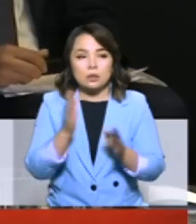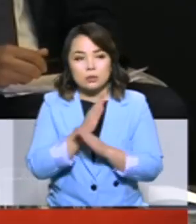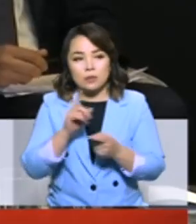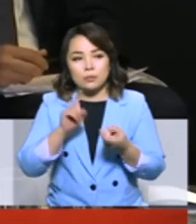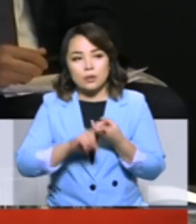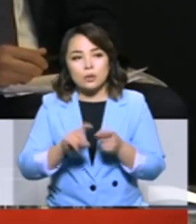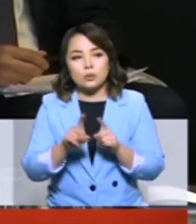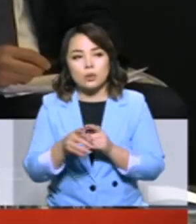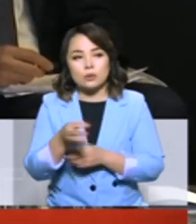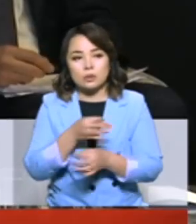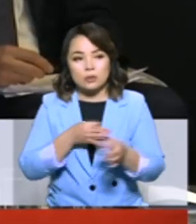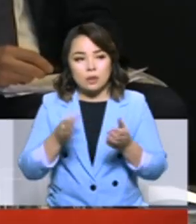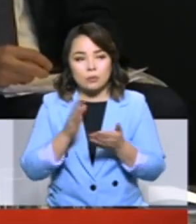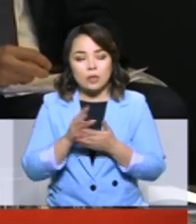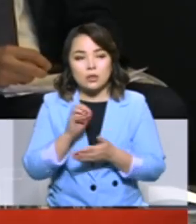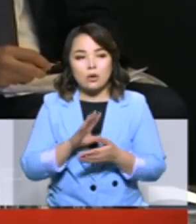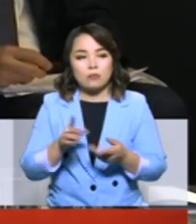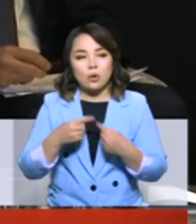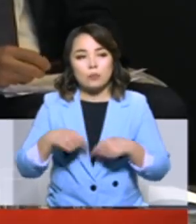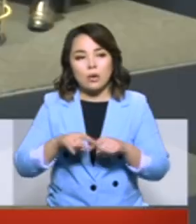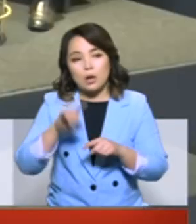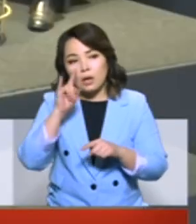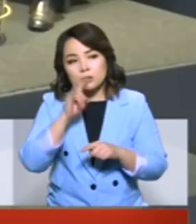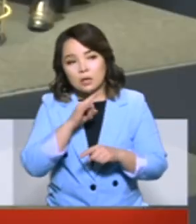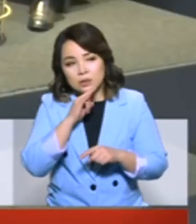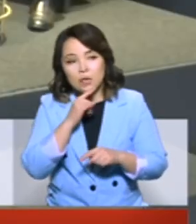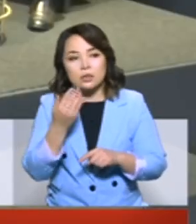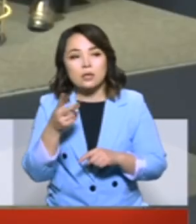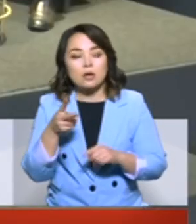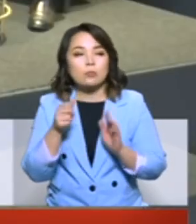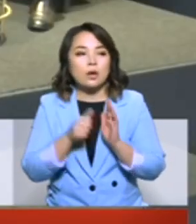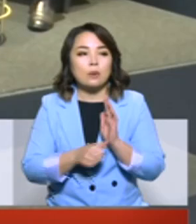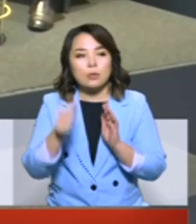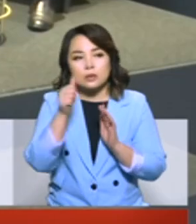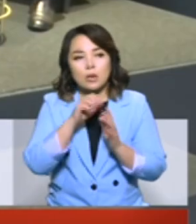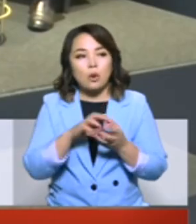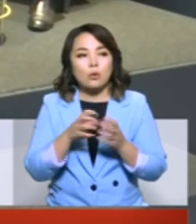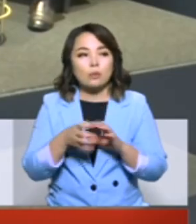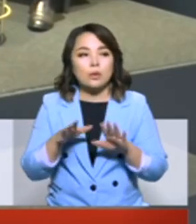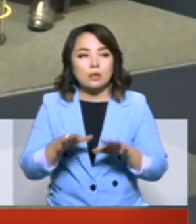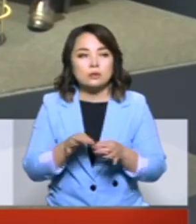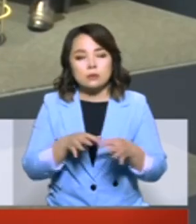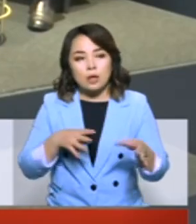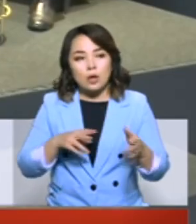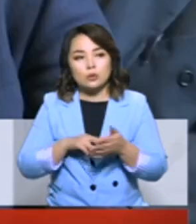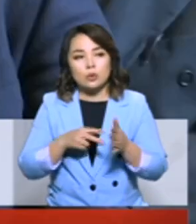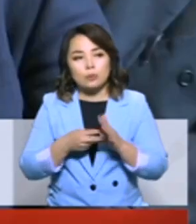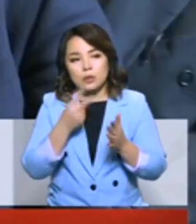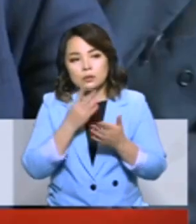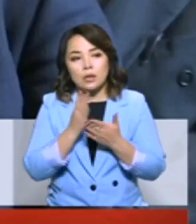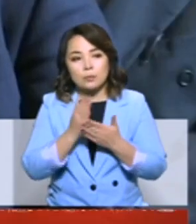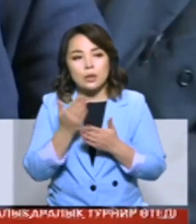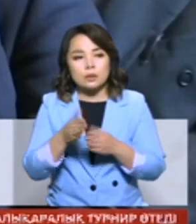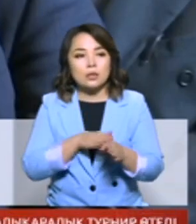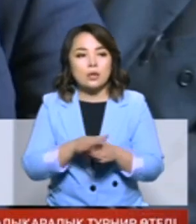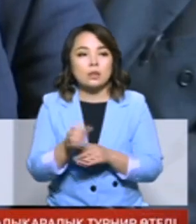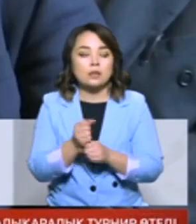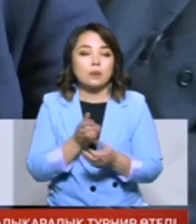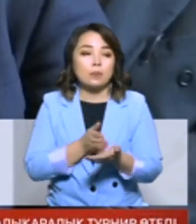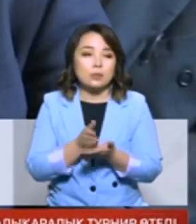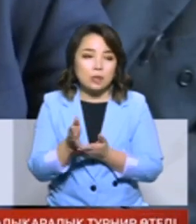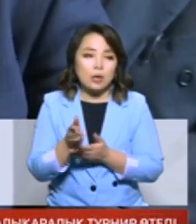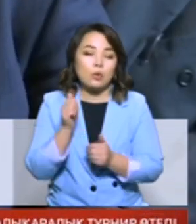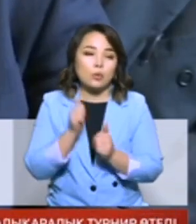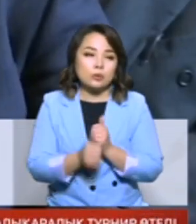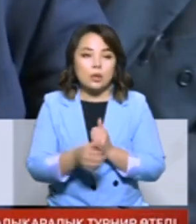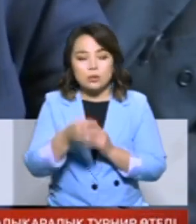бейтараптық мәселелерінде талқылады. Еуропалық одақ Қазақстанның 2060 жылға қарай көміртегінен арылу жобасын қолдайды және оны жүзеге асыруға бағытталған